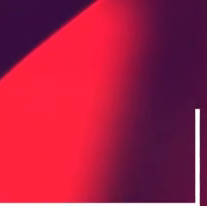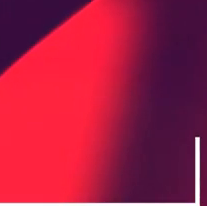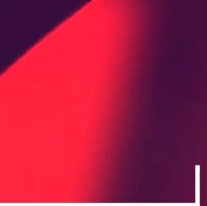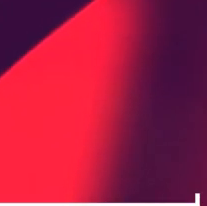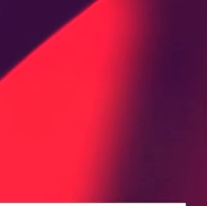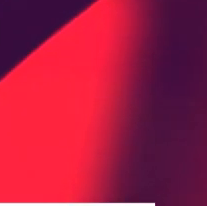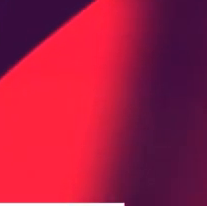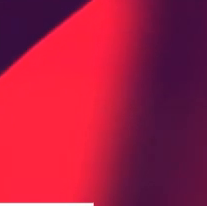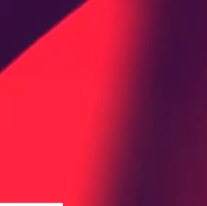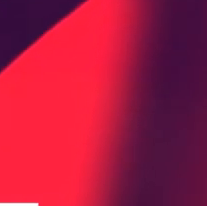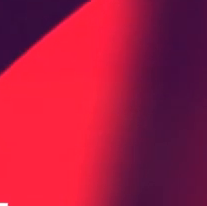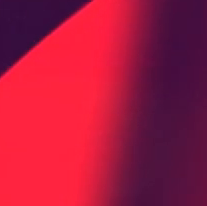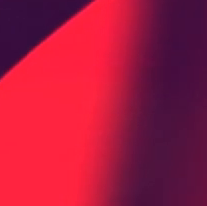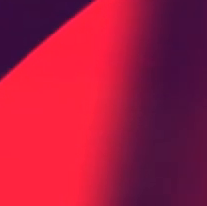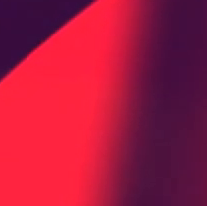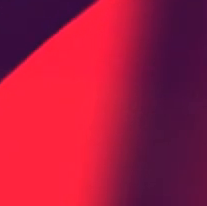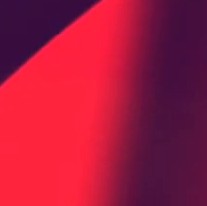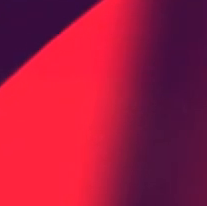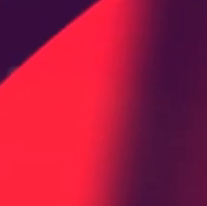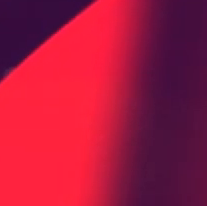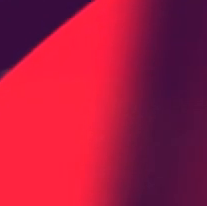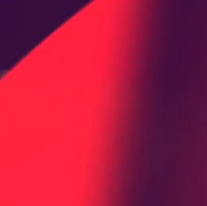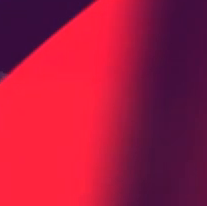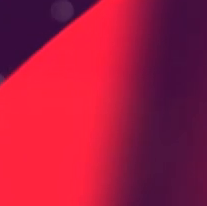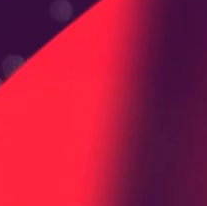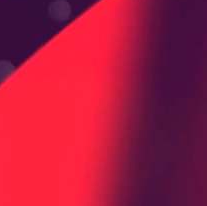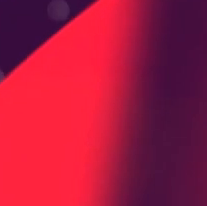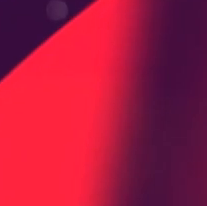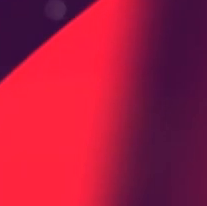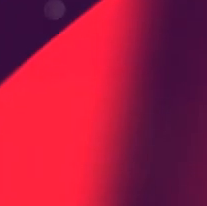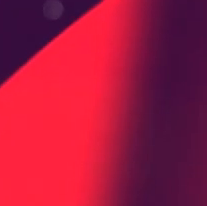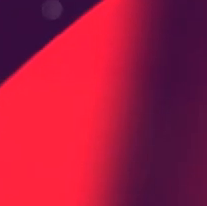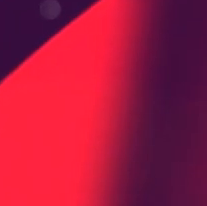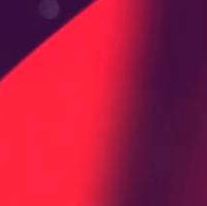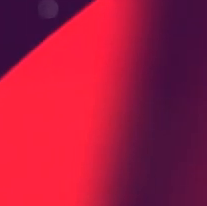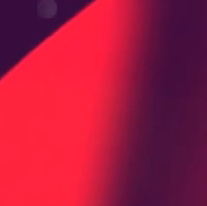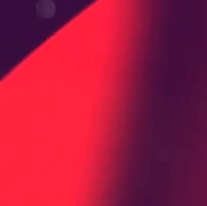අලුත් වීඩියෝ ගැන මුලින්ම දැනගන්න මෙම සීනුව ක්ලික් කරන්න.